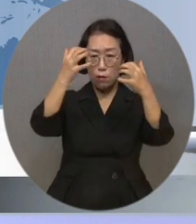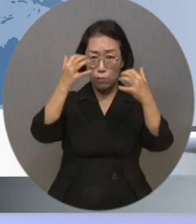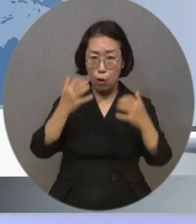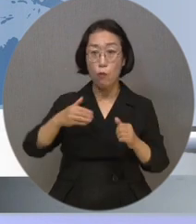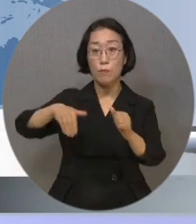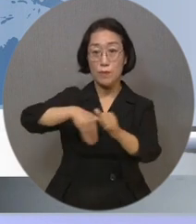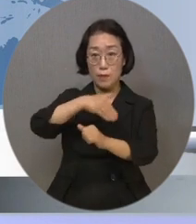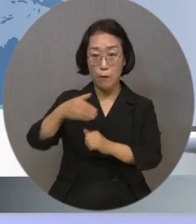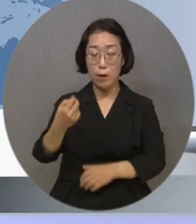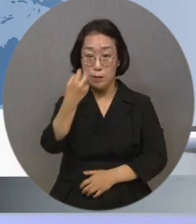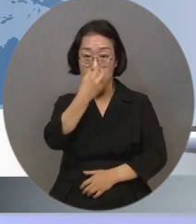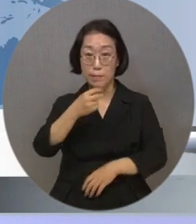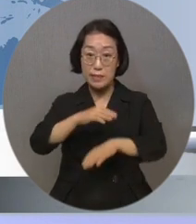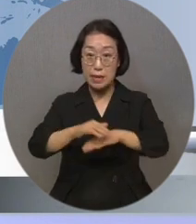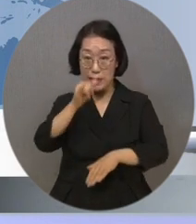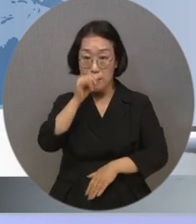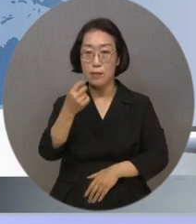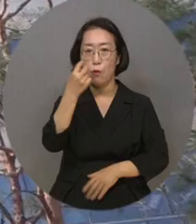추진 상황을 점검했습니다.